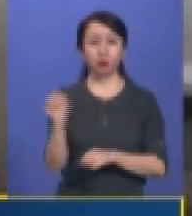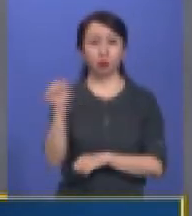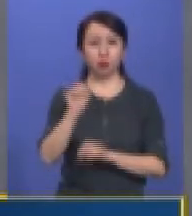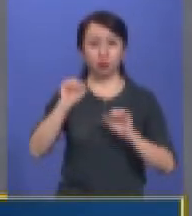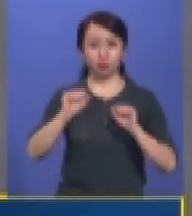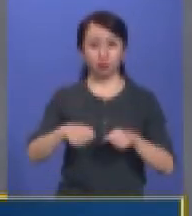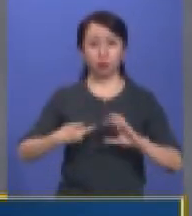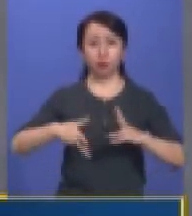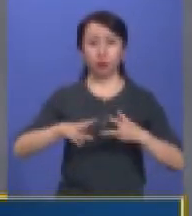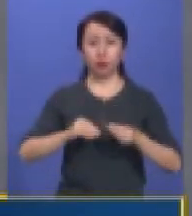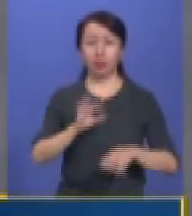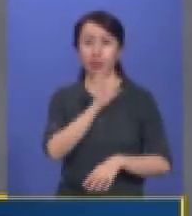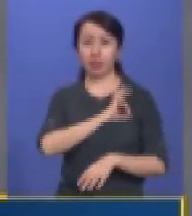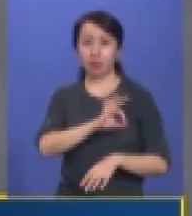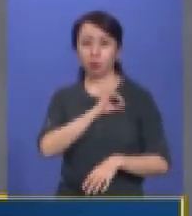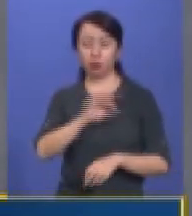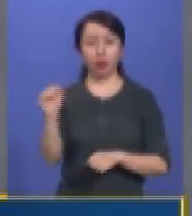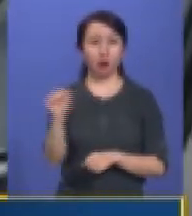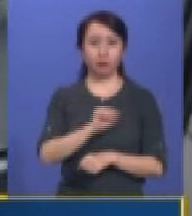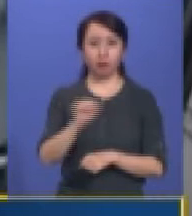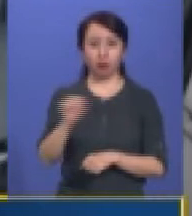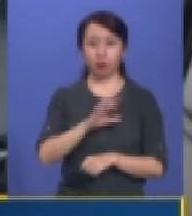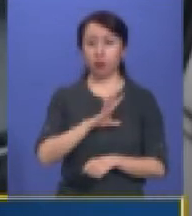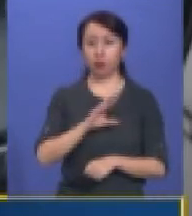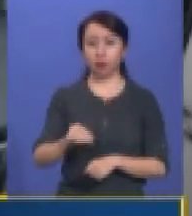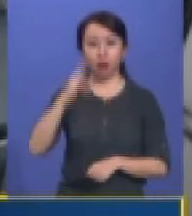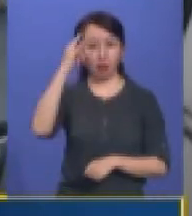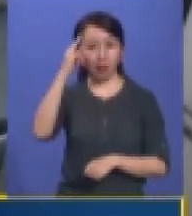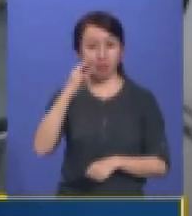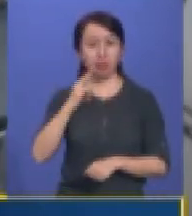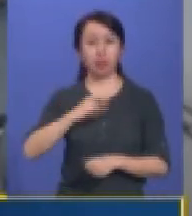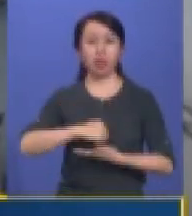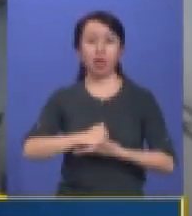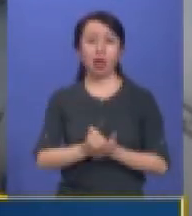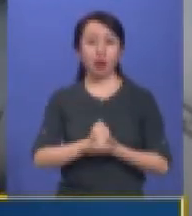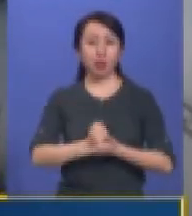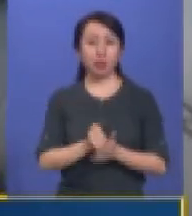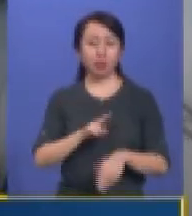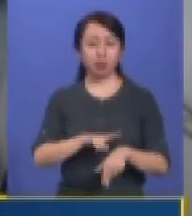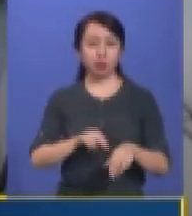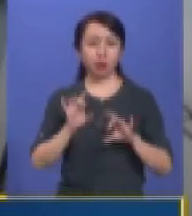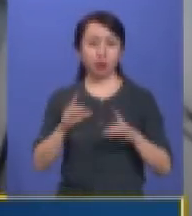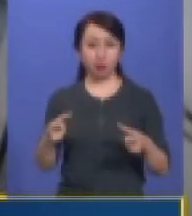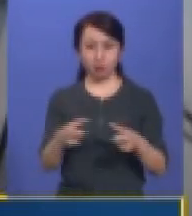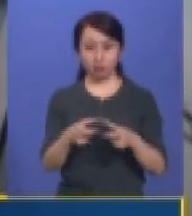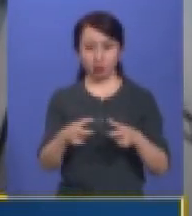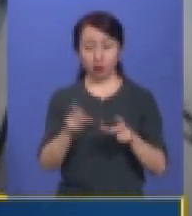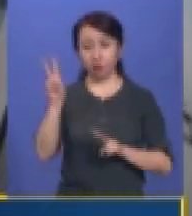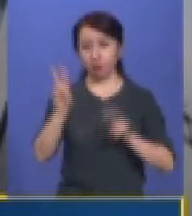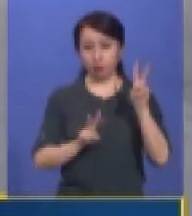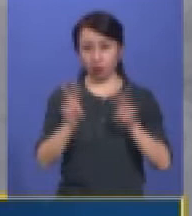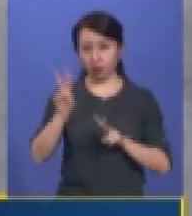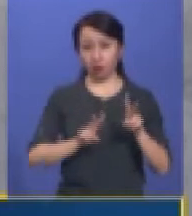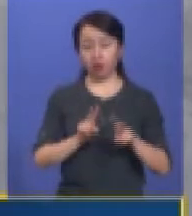возможные последствия эксплуатации автотранспорта, не имеющего казахстанской регистрации. Полицейские раздают памятки с алгоритмами и